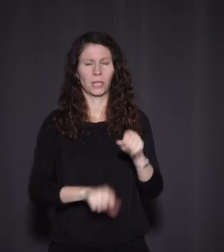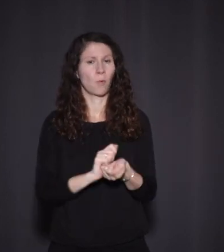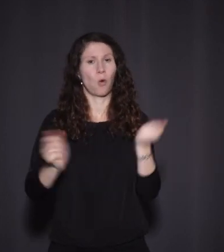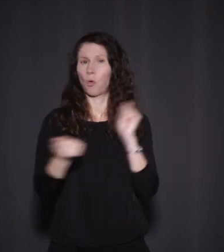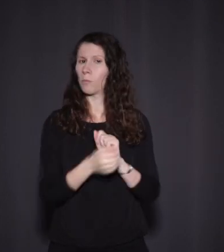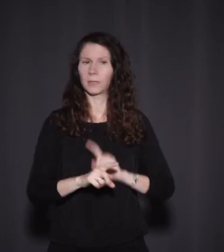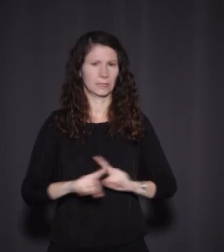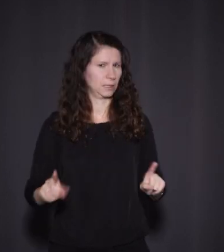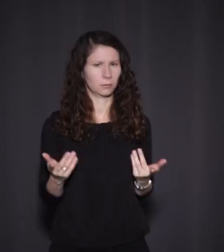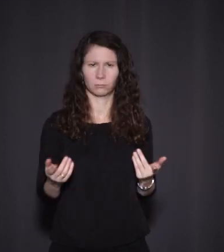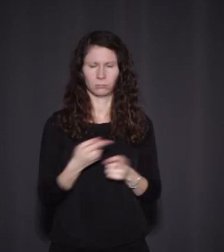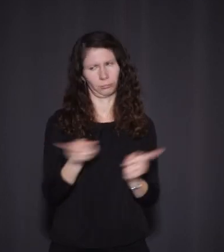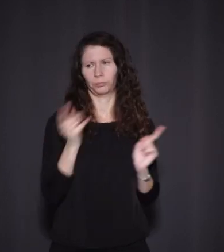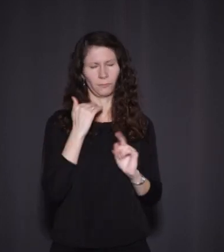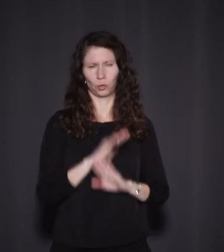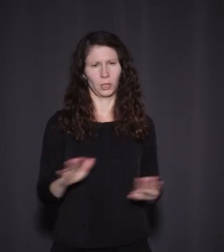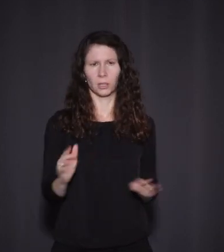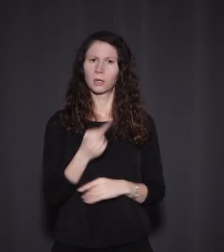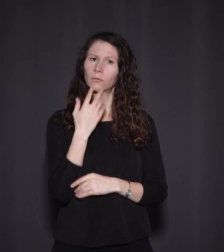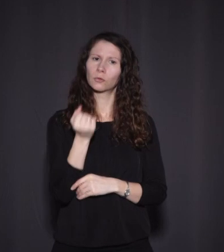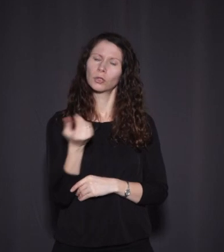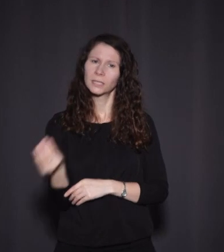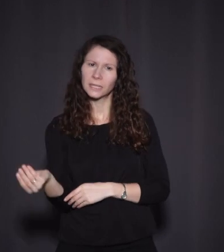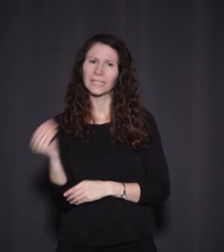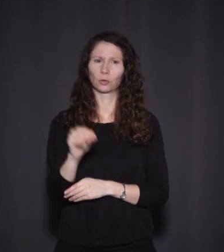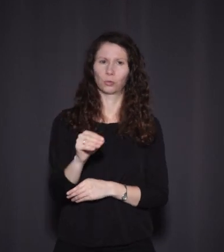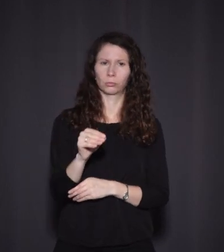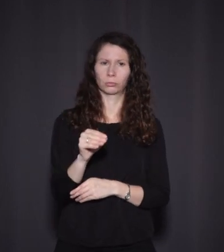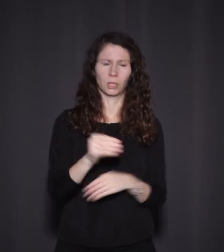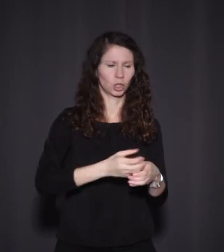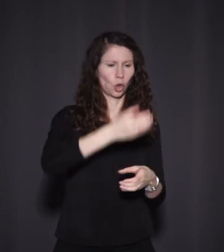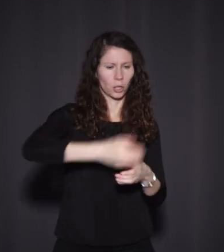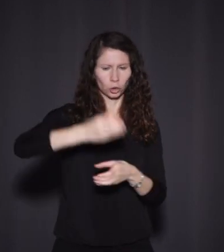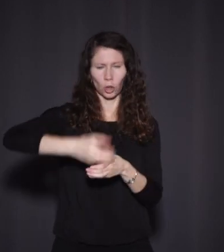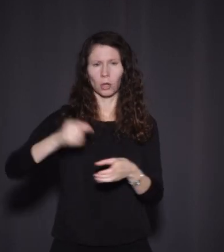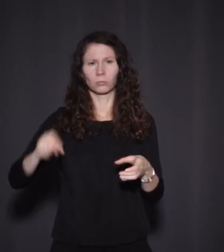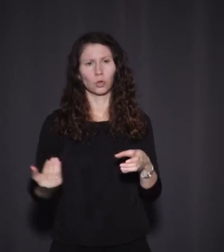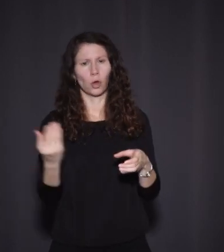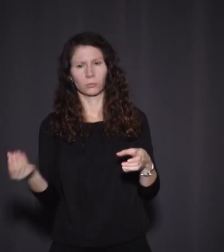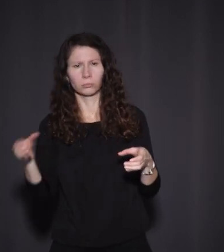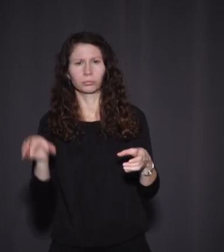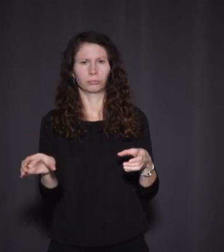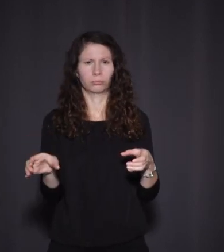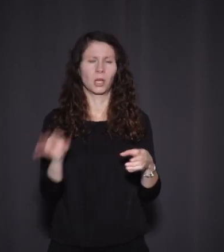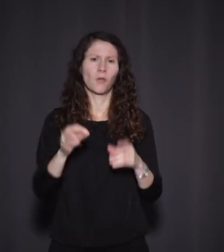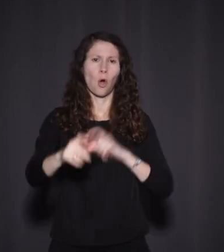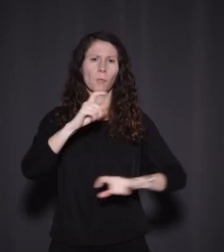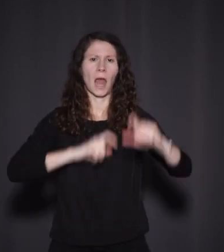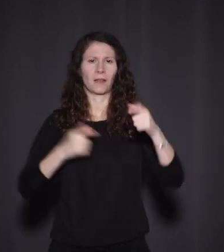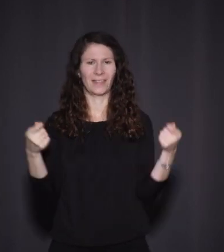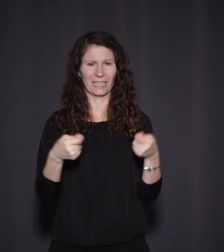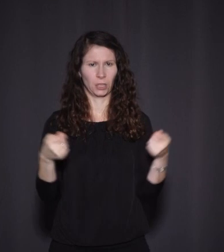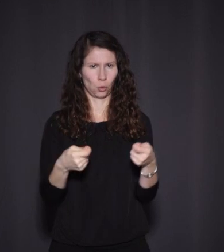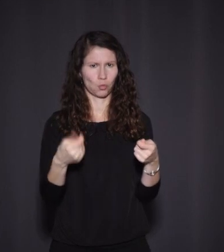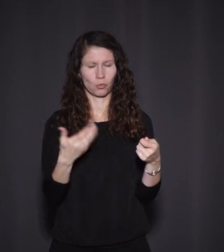keiner. Sondern wir möchten, dass das eine zusätzliche Säule wird. Und diese zusätzliche Säule zur Umlagefinanzierung, das meine ich, ist auch der richtige